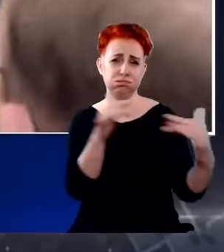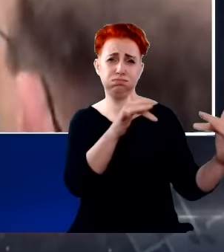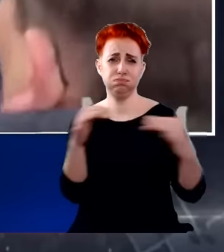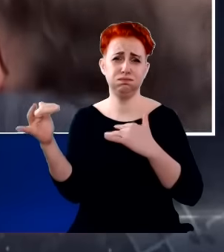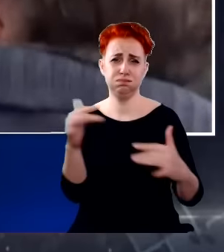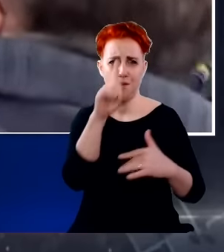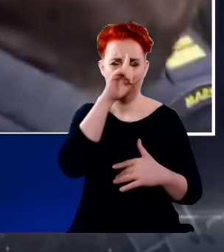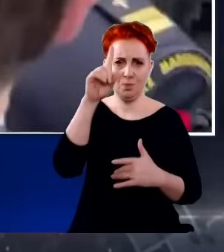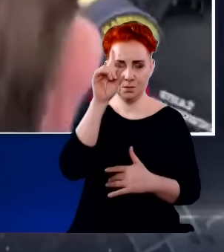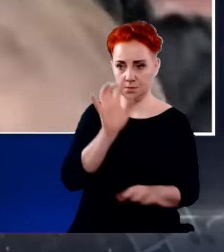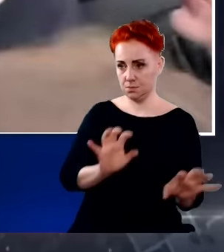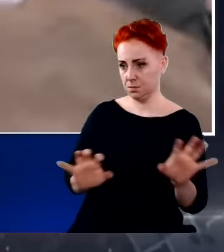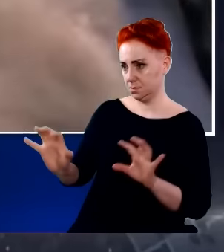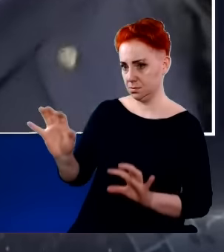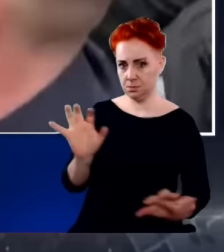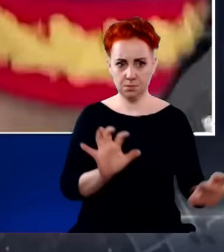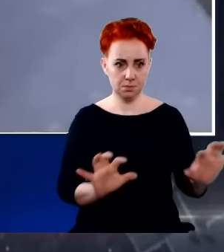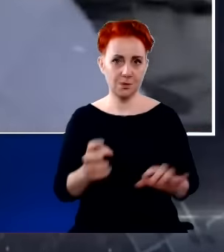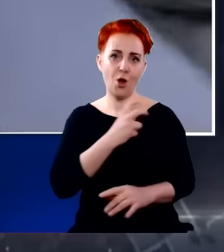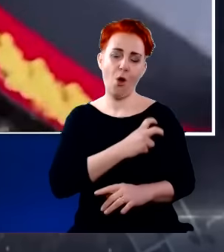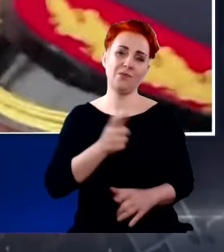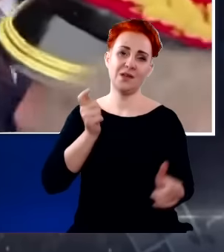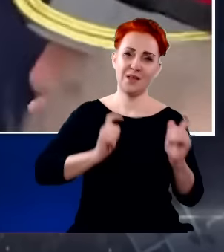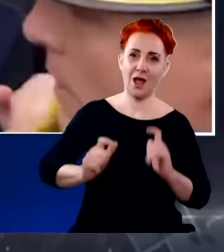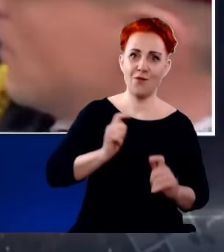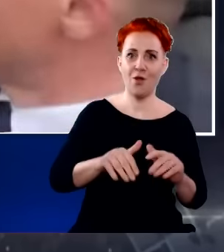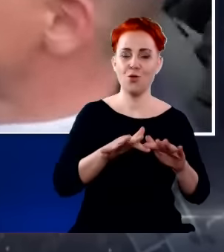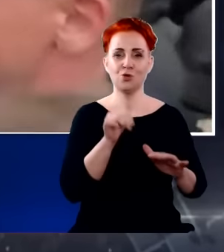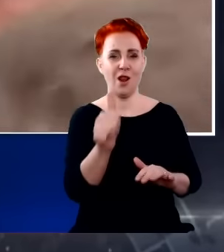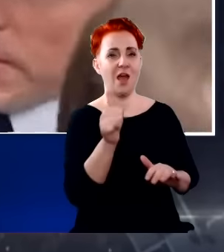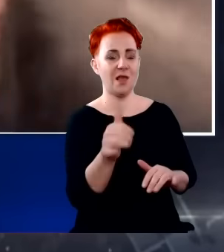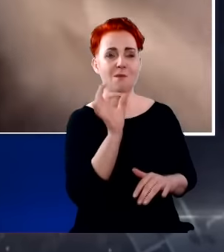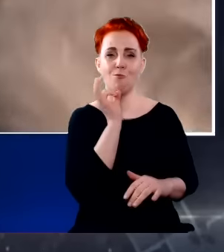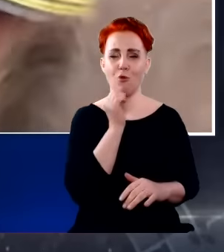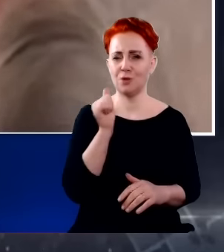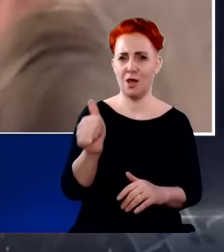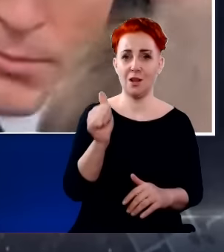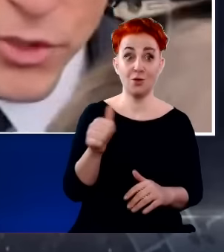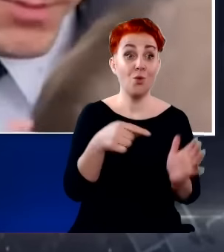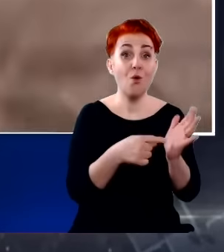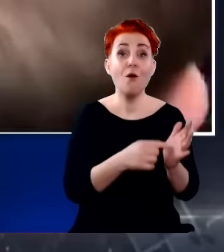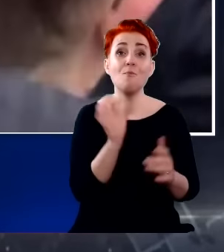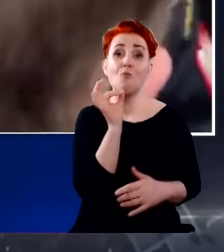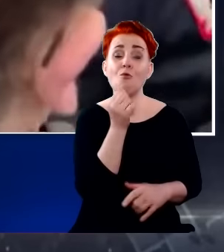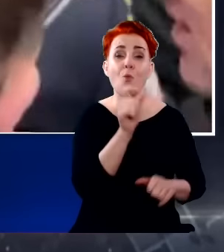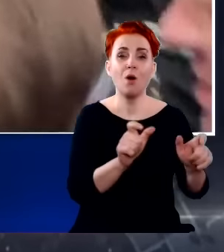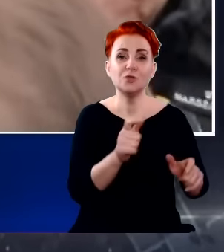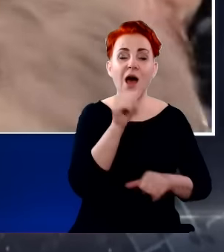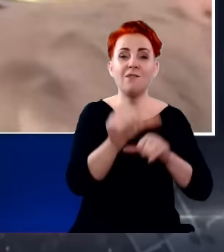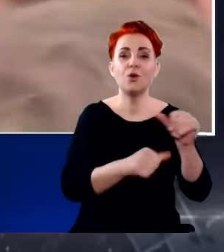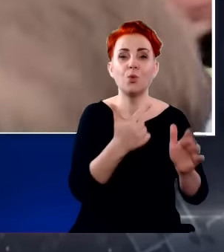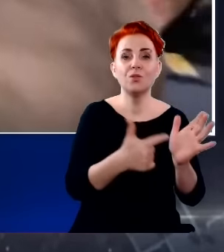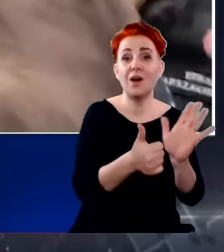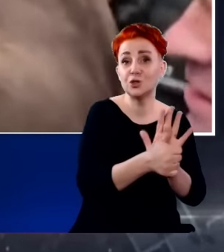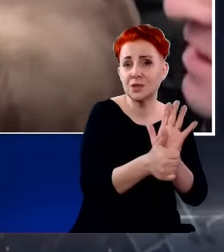żeby oglądali. Tak, no pan Hołownia jest zadowolony, że lajkuje, szczególnie młodzież. Przypomnę, ta młodzież, która w roku 2016, kiedy